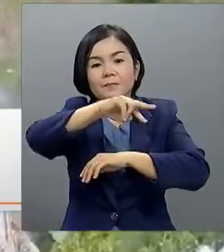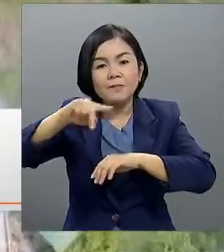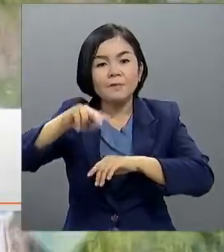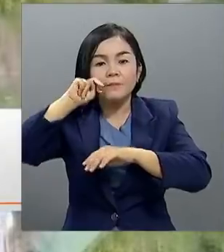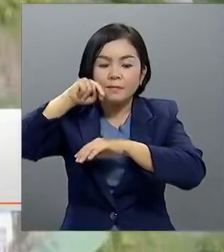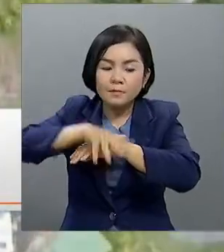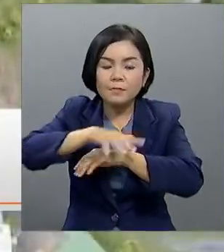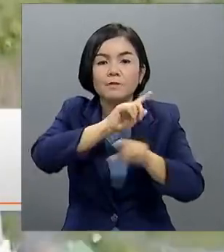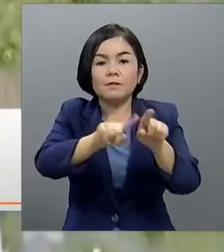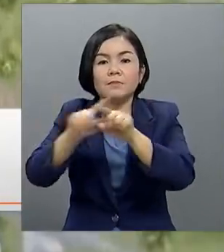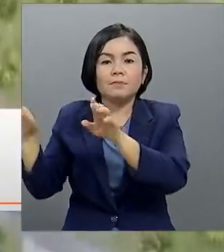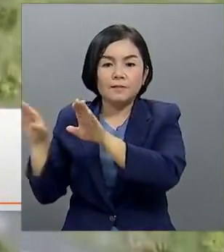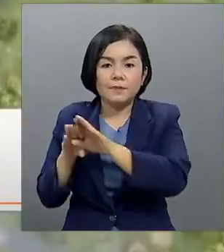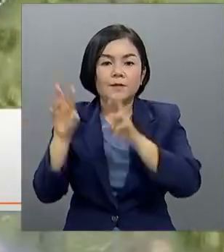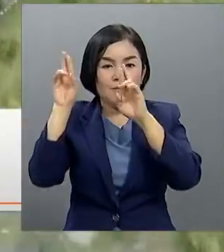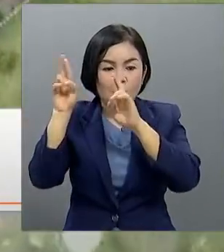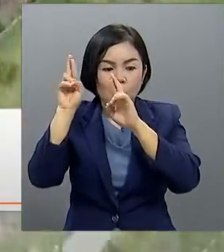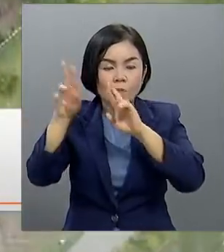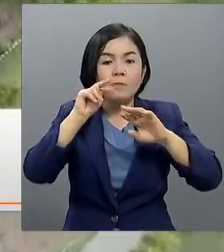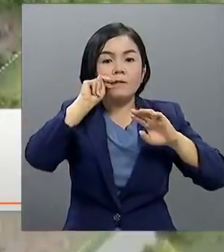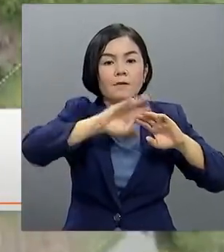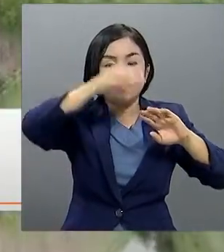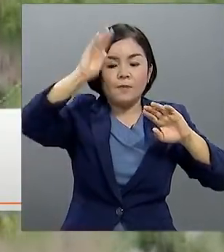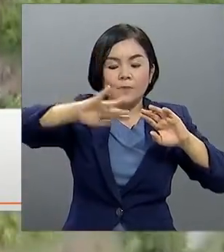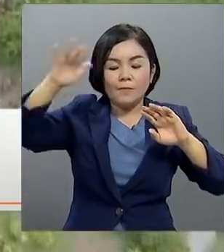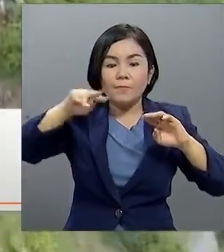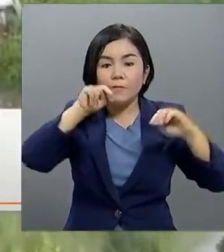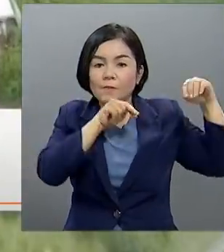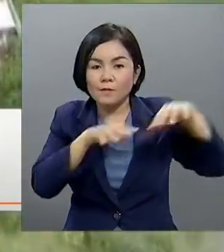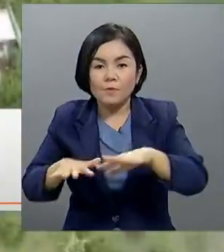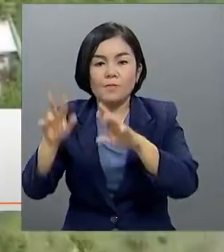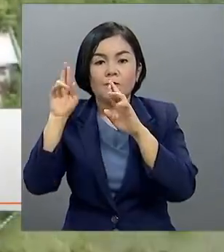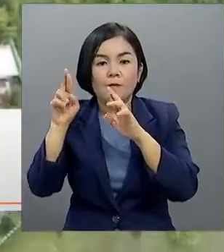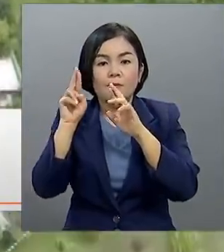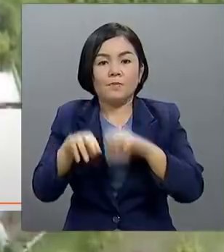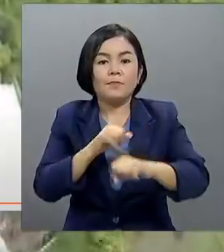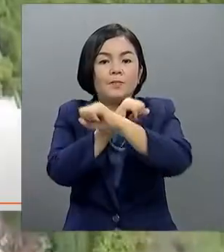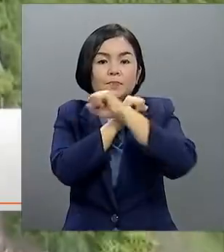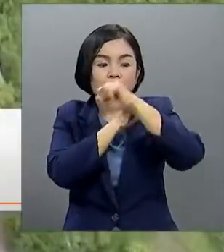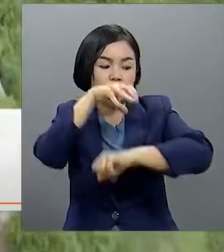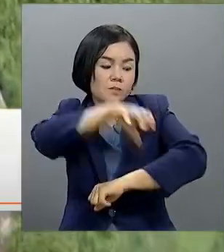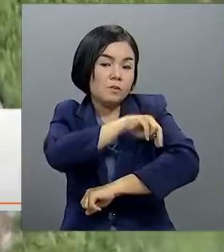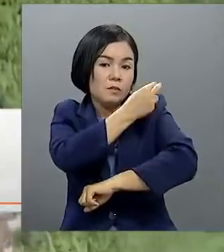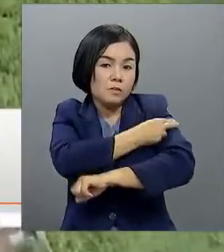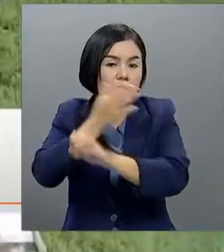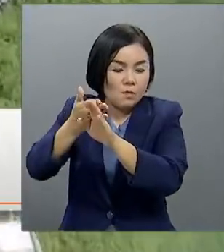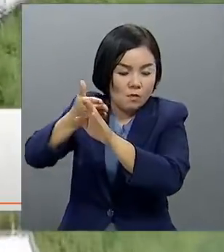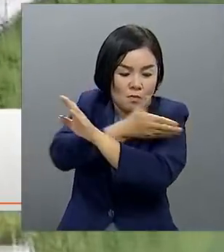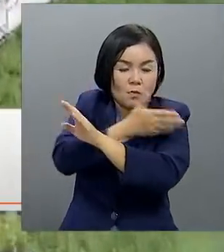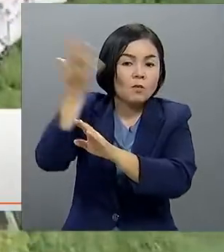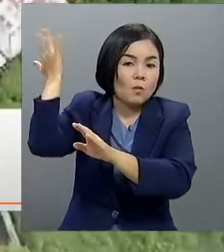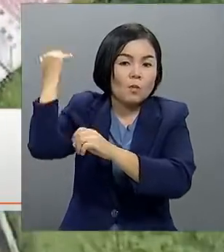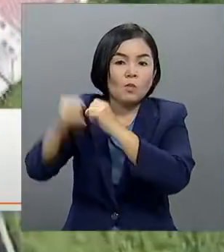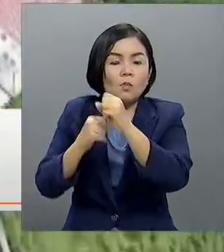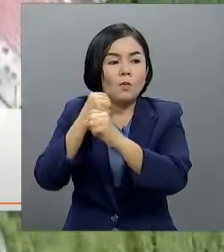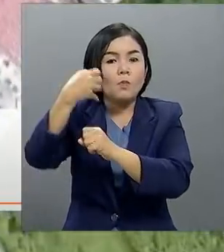ะว่าต้องระวังน้ำป่าโดยจากการเฝ้าระวังของกรมควบคุมโรคข้อมูลในช่วง10ปีที่ผ่านมาพบว่าการจมน้ำเป็นส